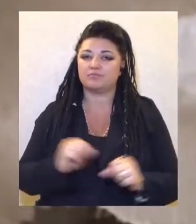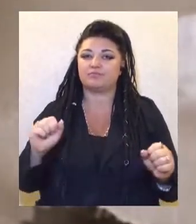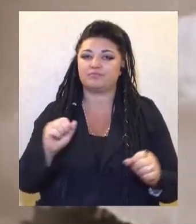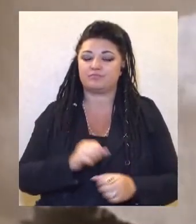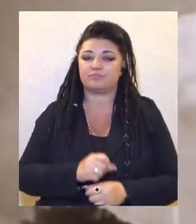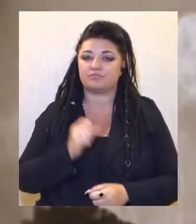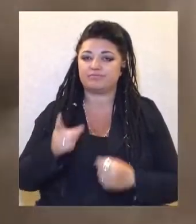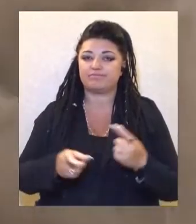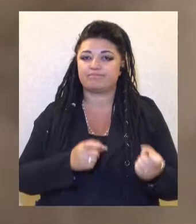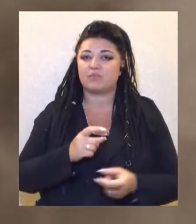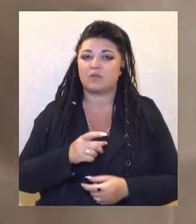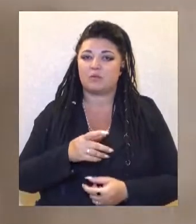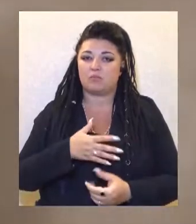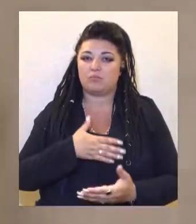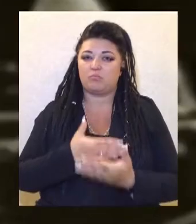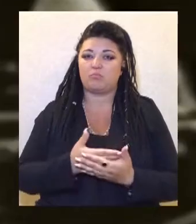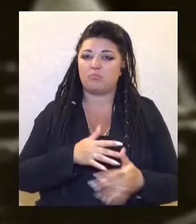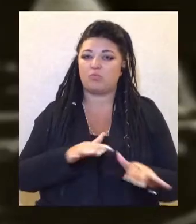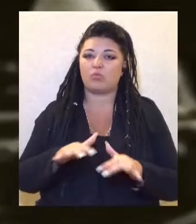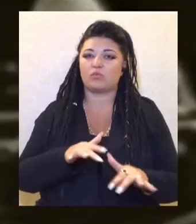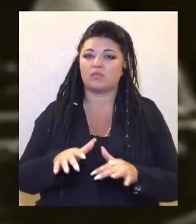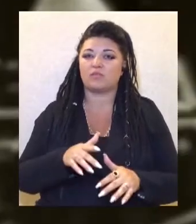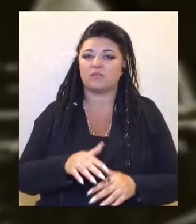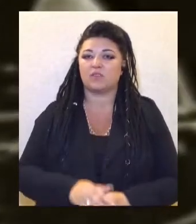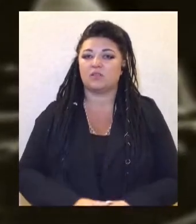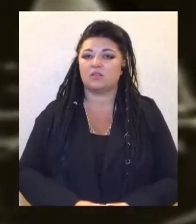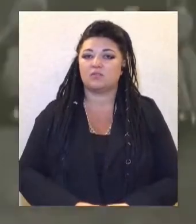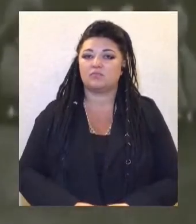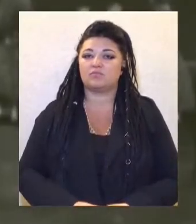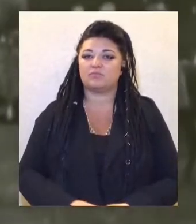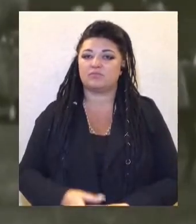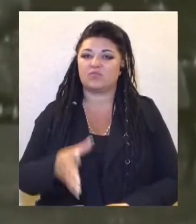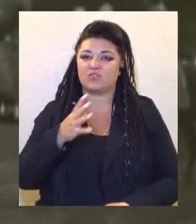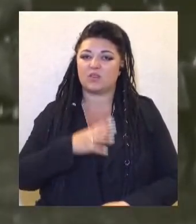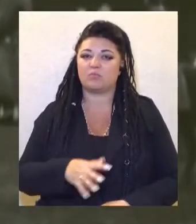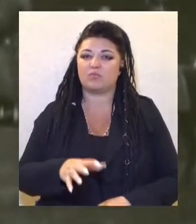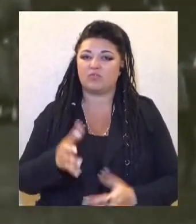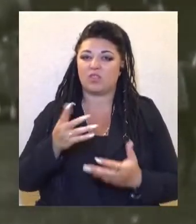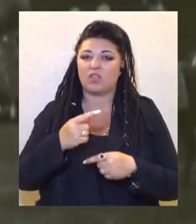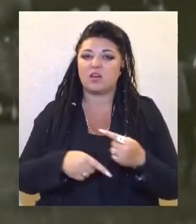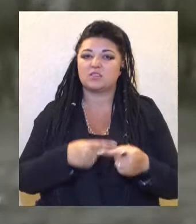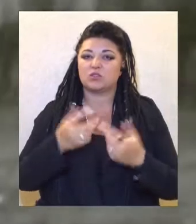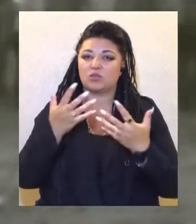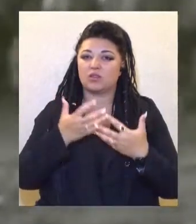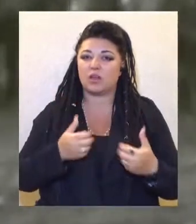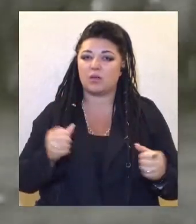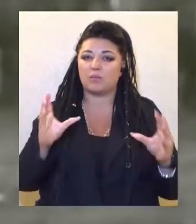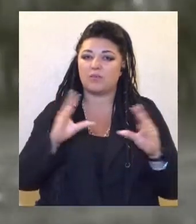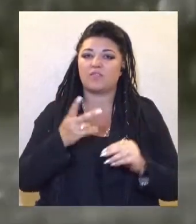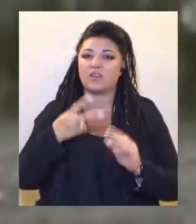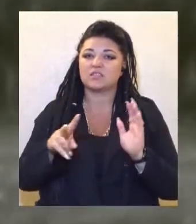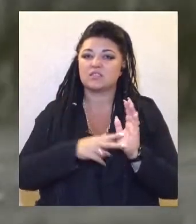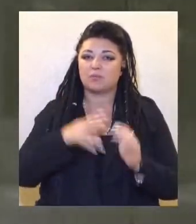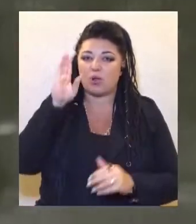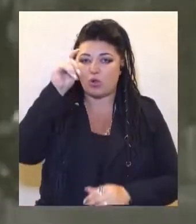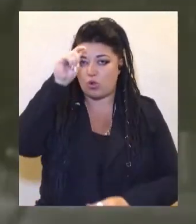мали бронепотяг та артилерію. Українцям вдалося стримати наступ до темряви. Одна студентська чота, 27 хлопців,